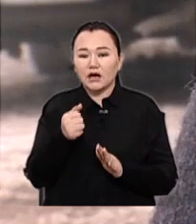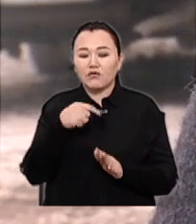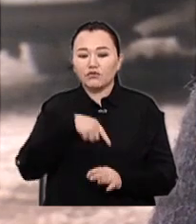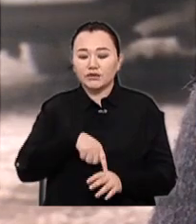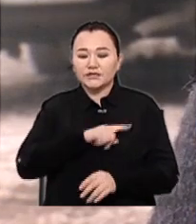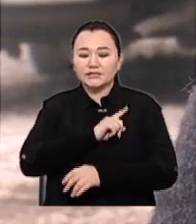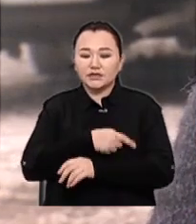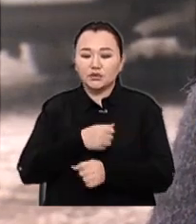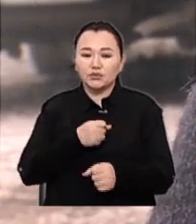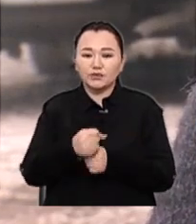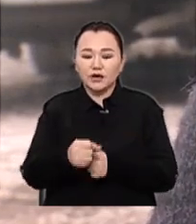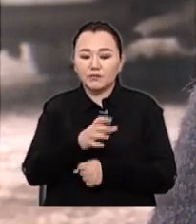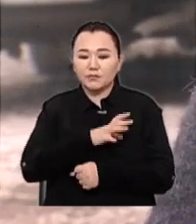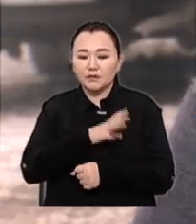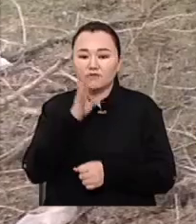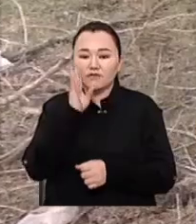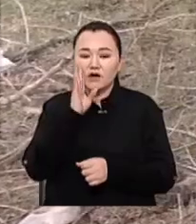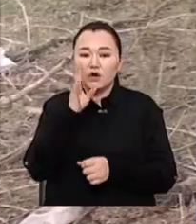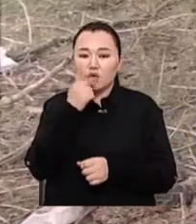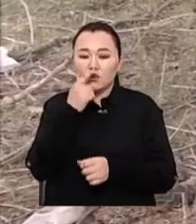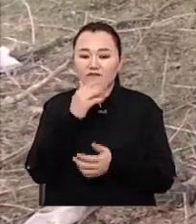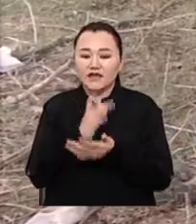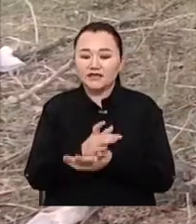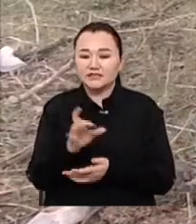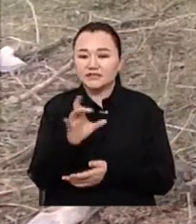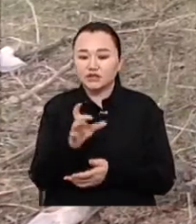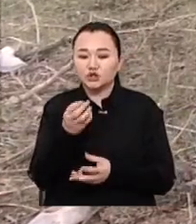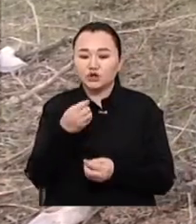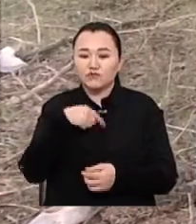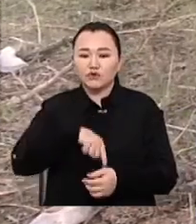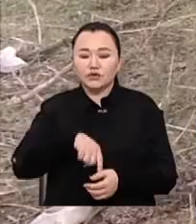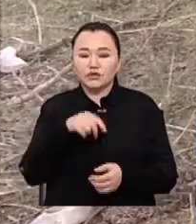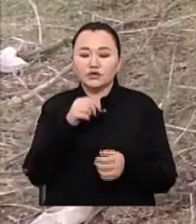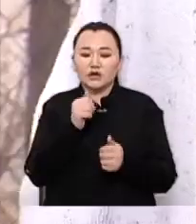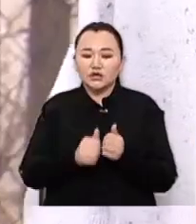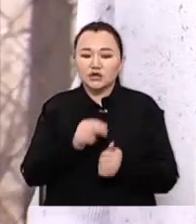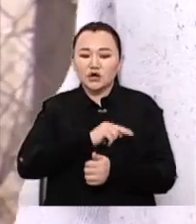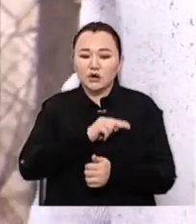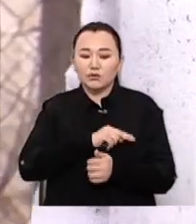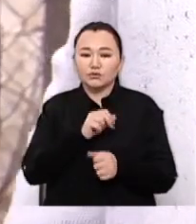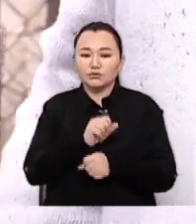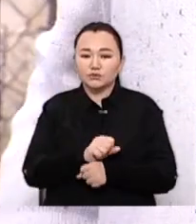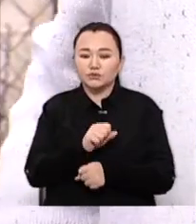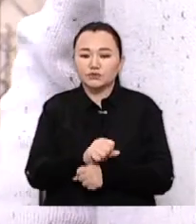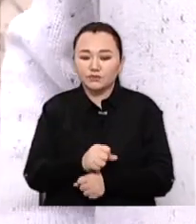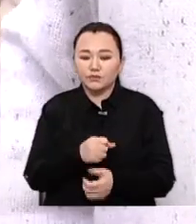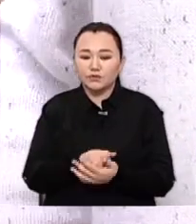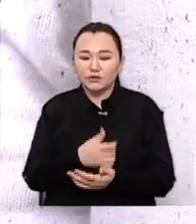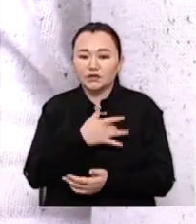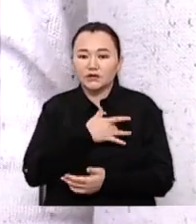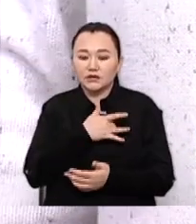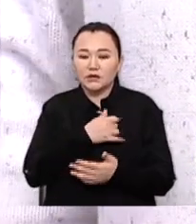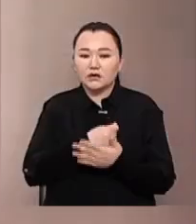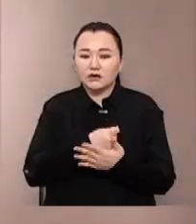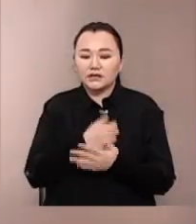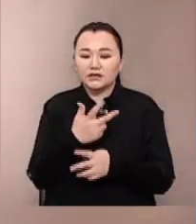Ішінде қаттылдар болған, ұйыған қан бар деді. Осыдан кейін баланың іш құрылысы кезек-кезек жұмыс істеуін тоқтатып, жүрегі де 3-4 мәрте соқпай